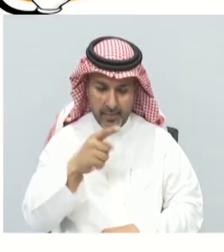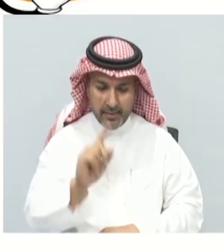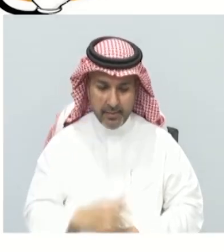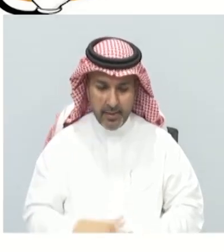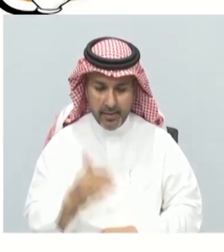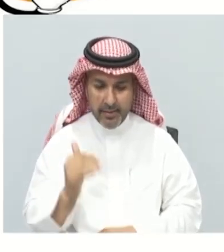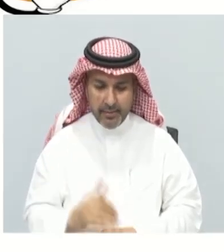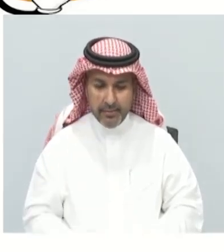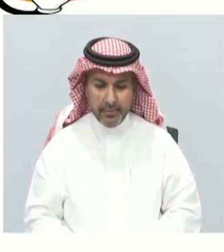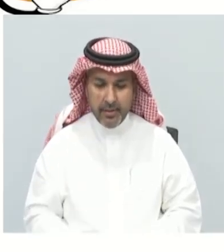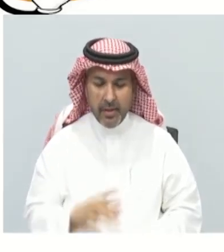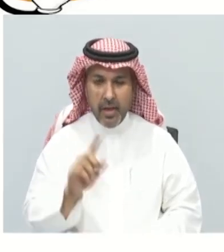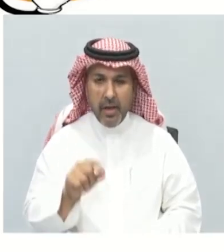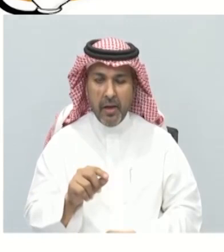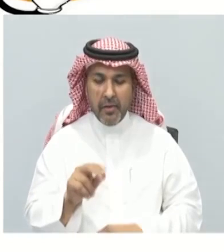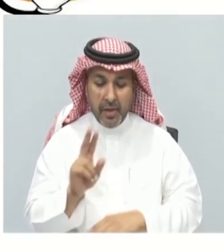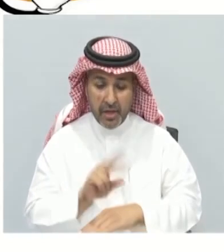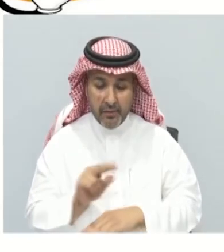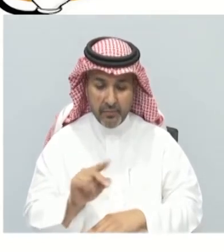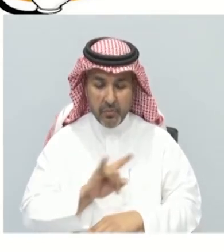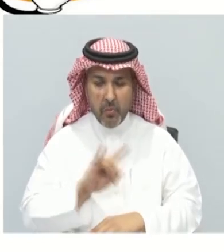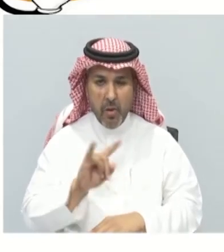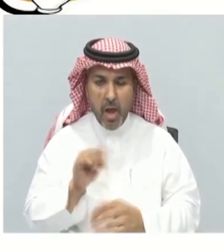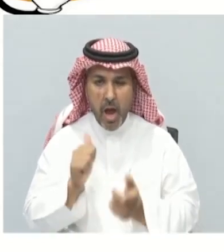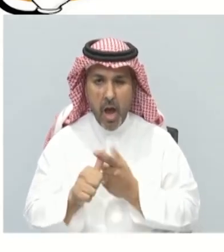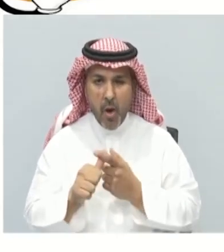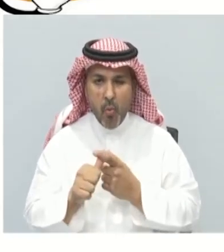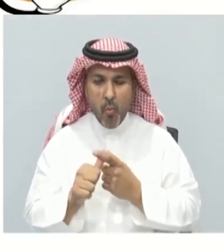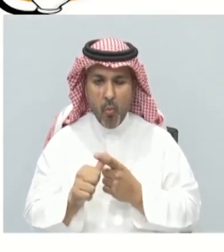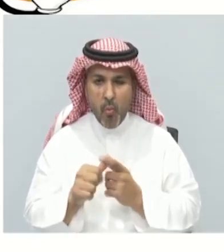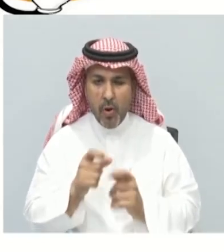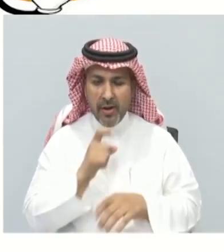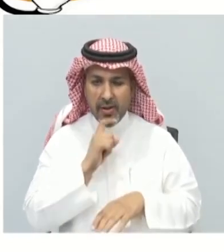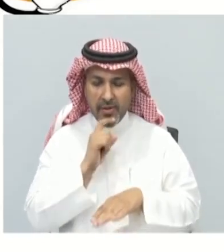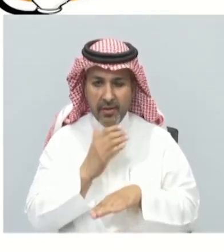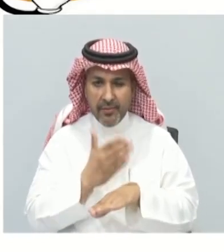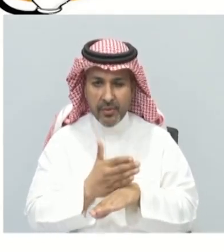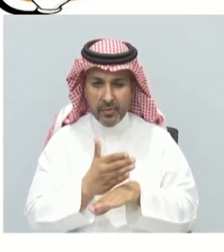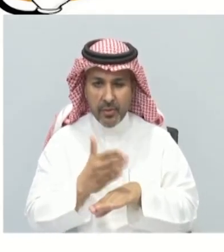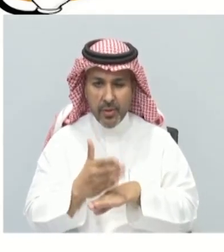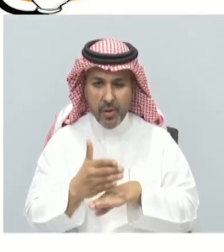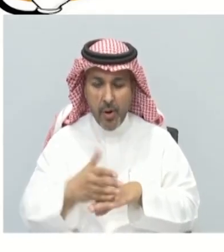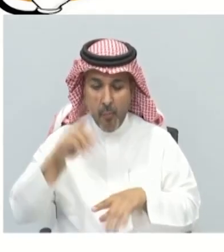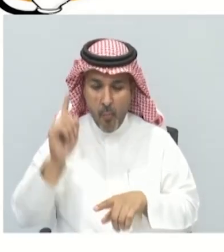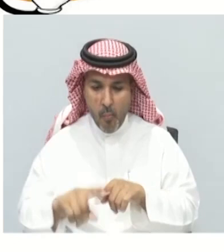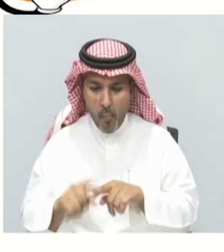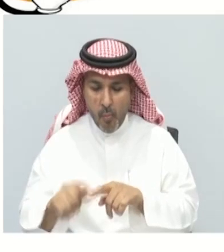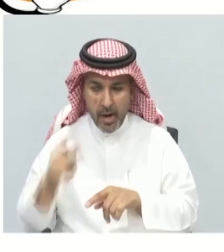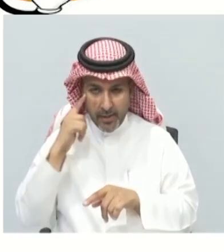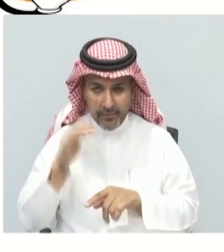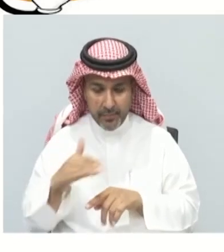ماذا في دي غير منتظمه وهذا ما نتفق عليه الان ونثبته السبب في ذلك انه